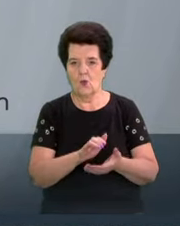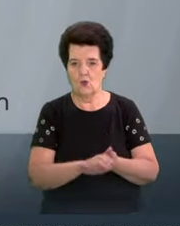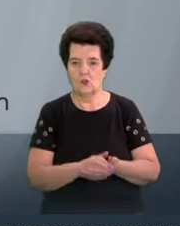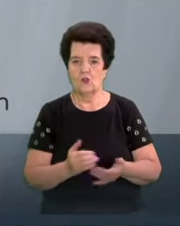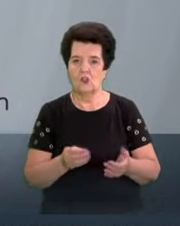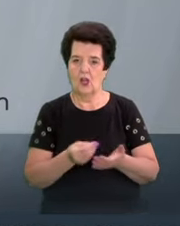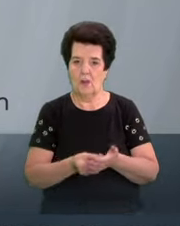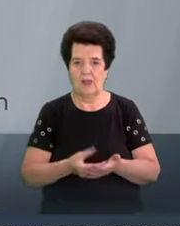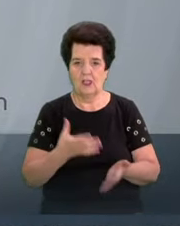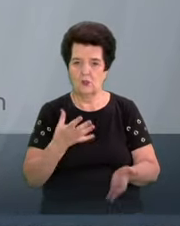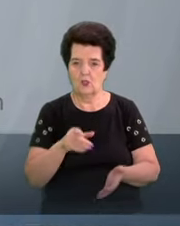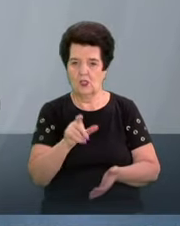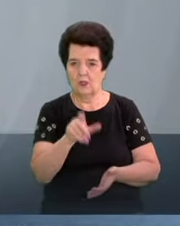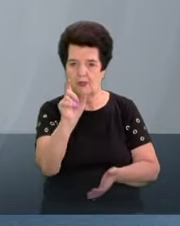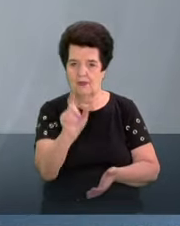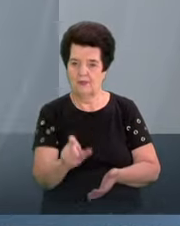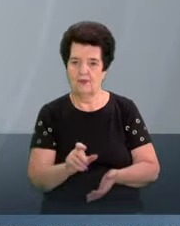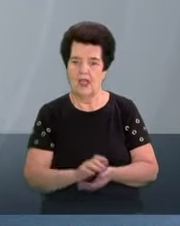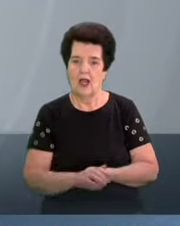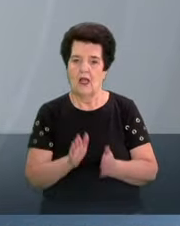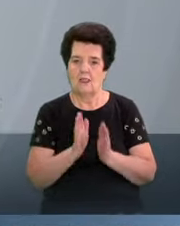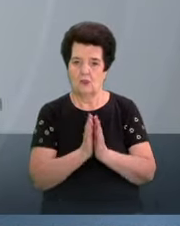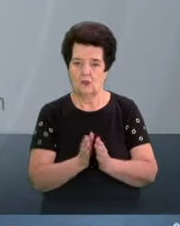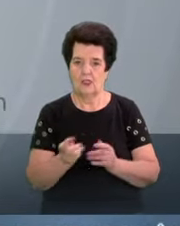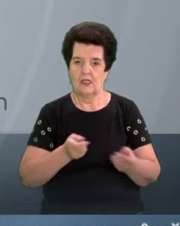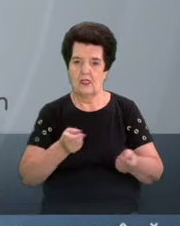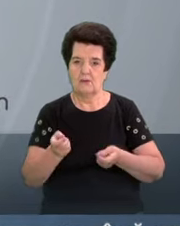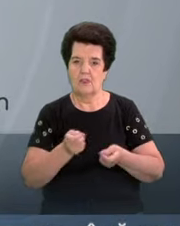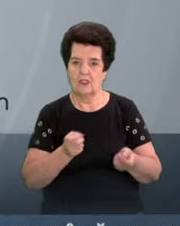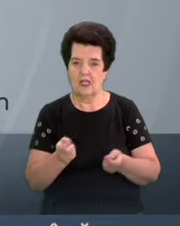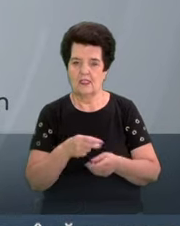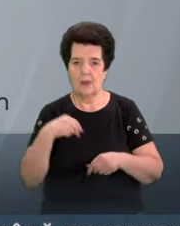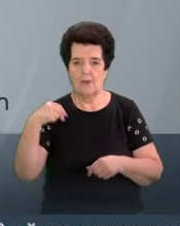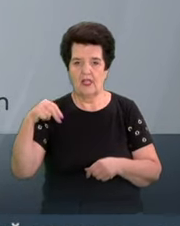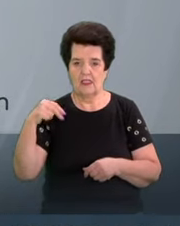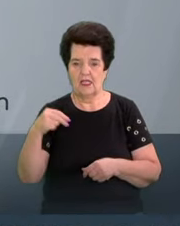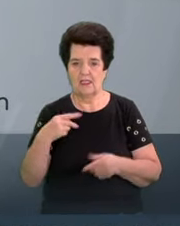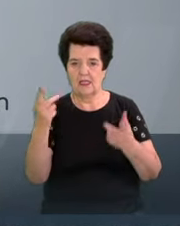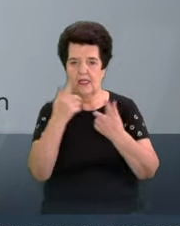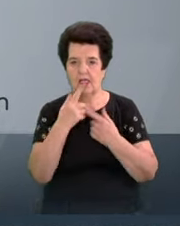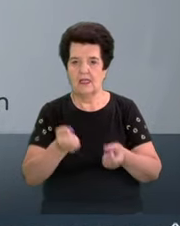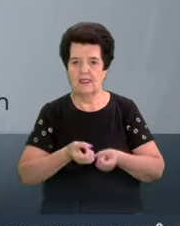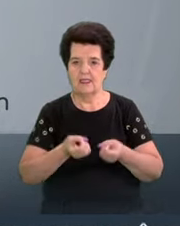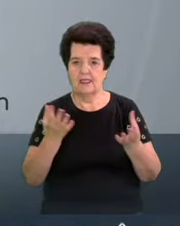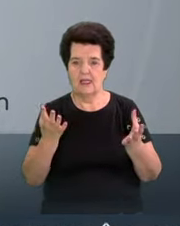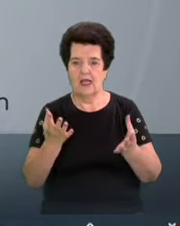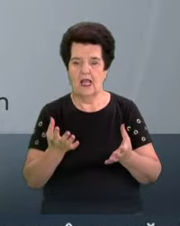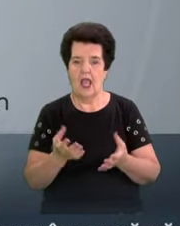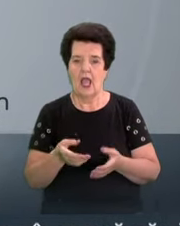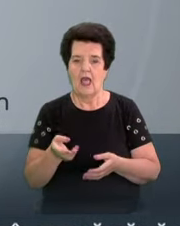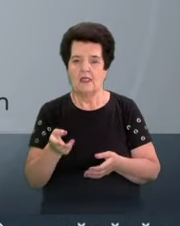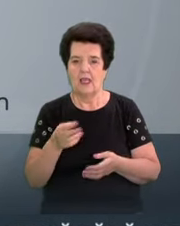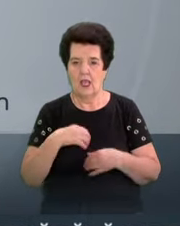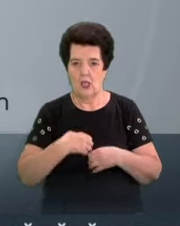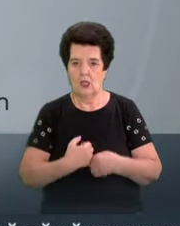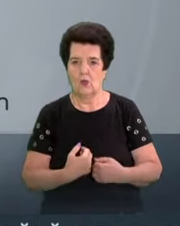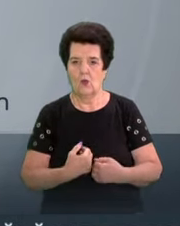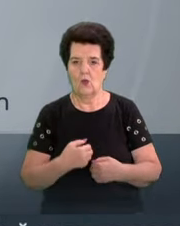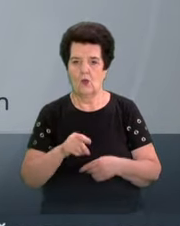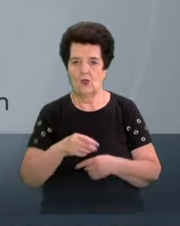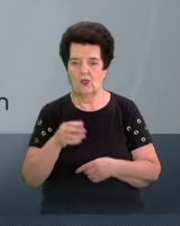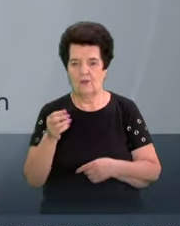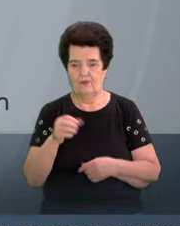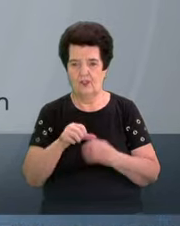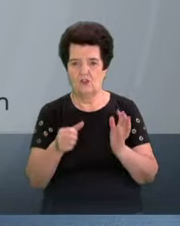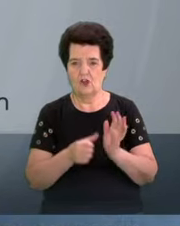prețuit pe Mircea Snegur. De asemenea, a solicitat administrației prezidențiale declararea zilei de doliu național pe 16 septembrie